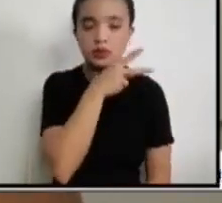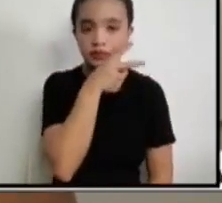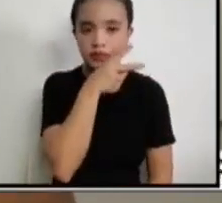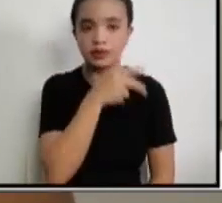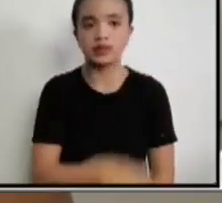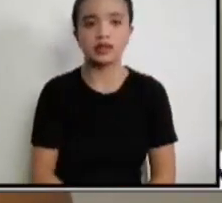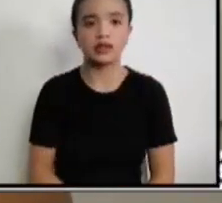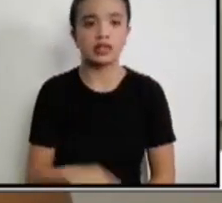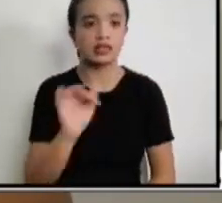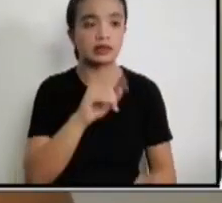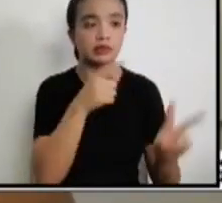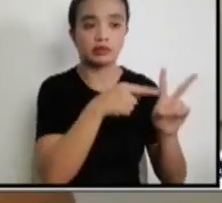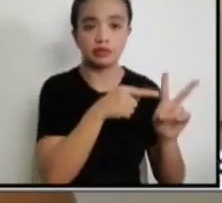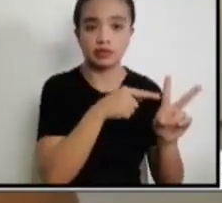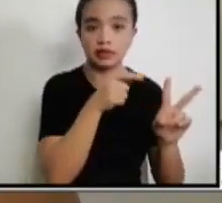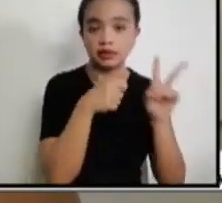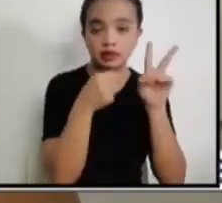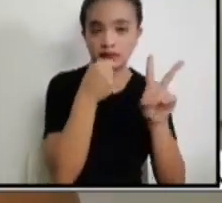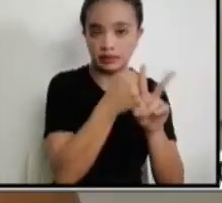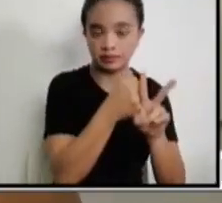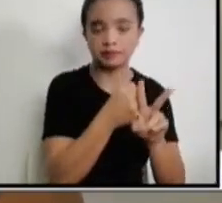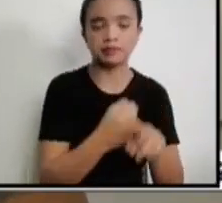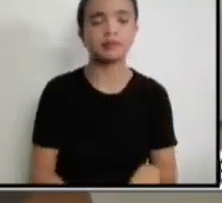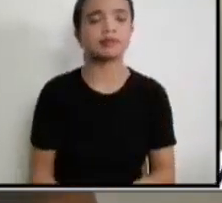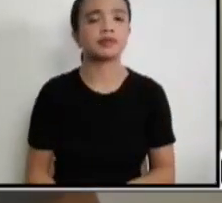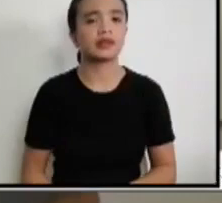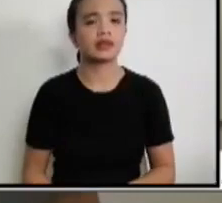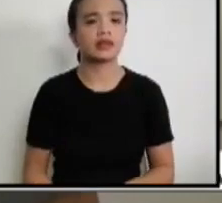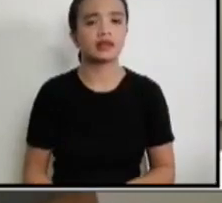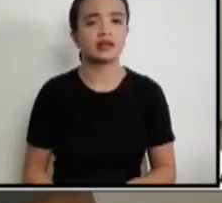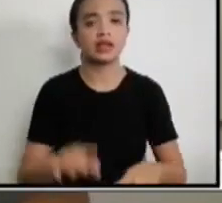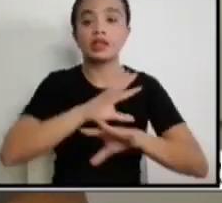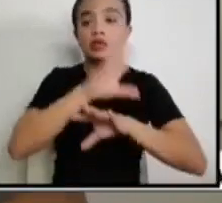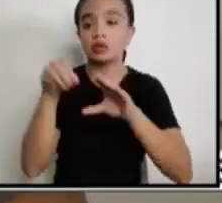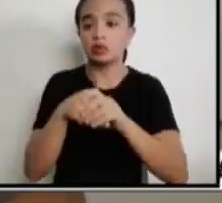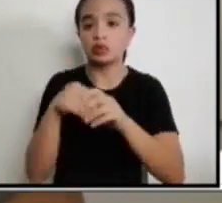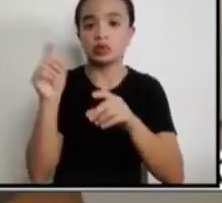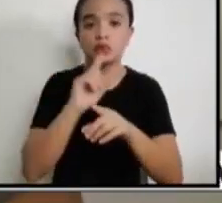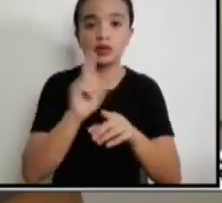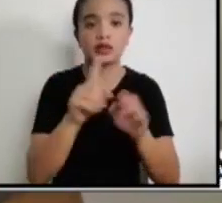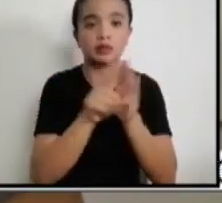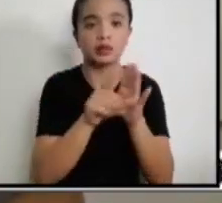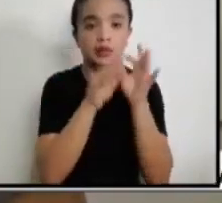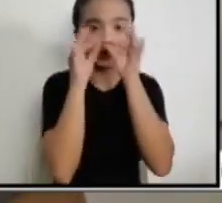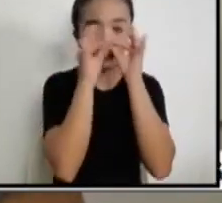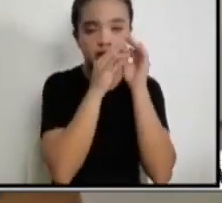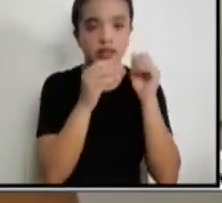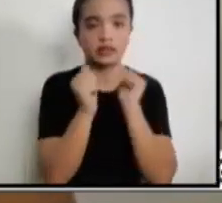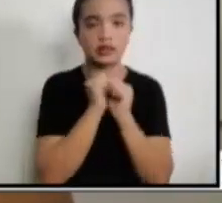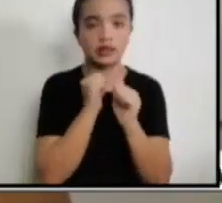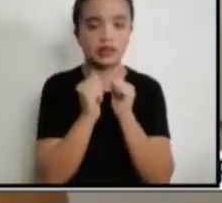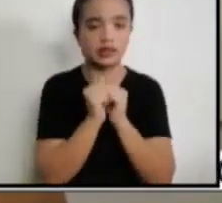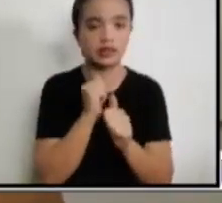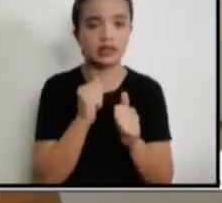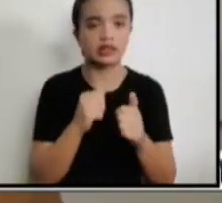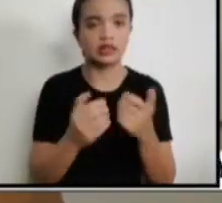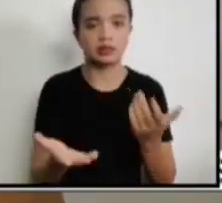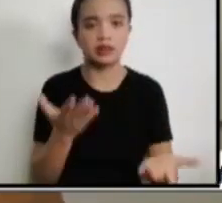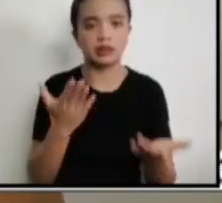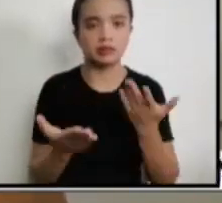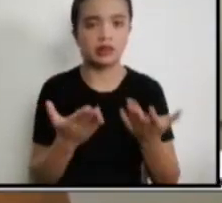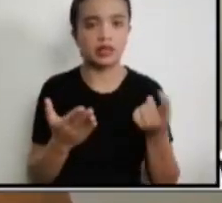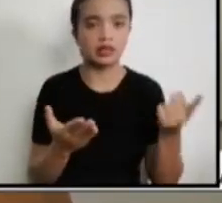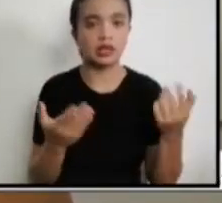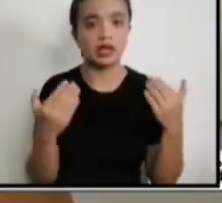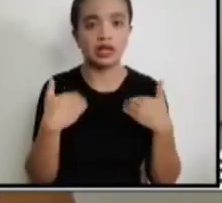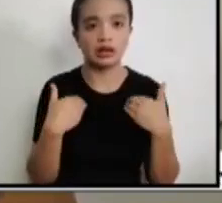nila ay involved dito sa illegal drug trade dito sa area. Kung saan nga, malamang ito ay nagkaroon ng hindi